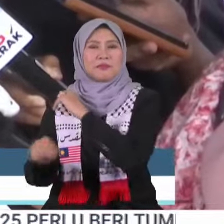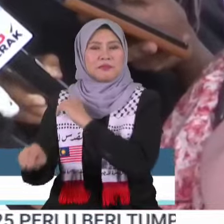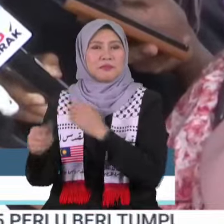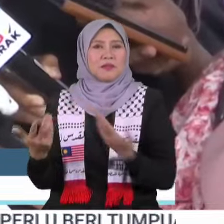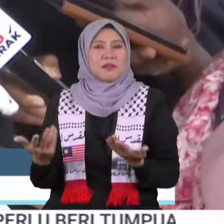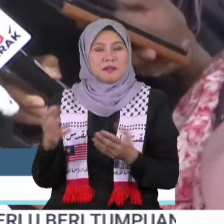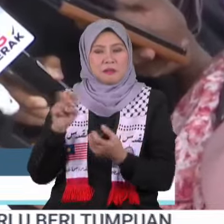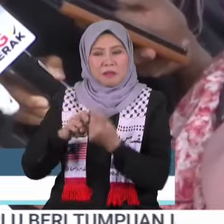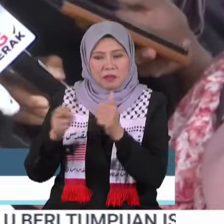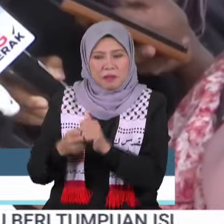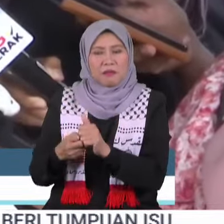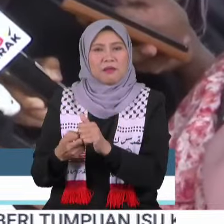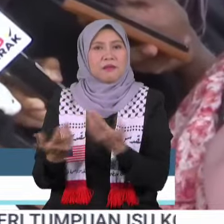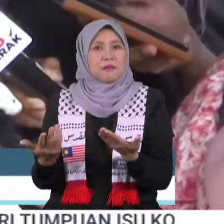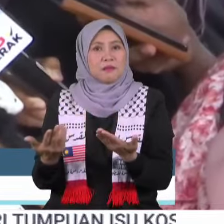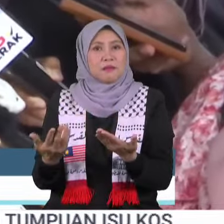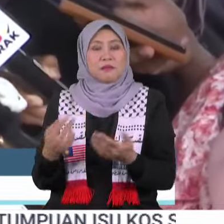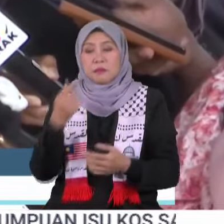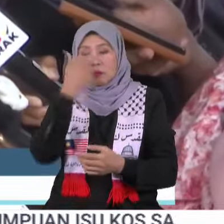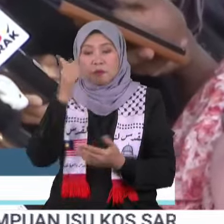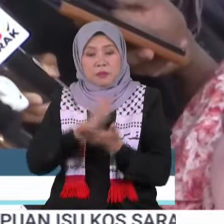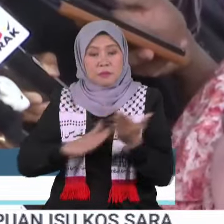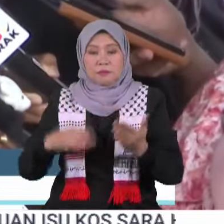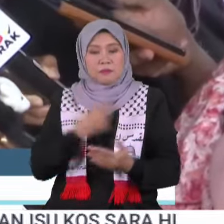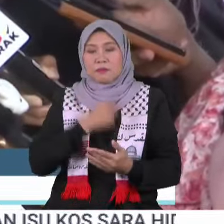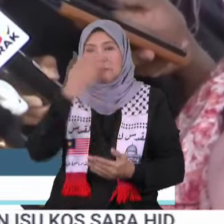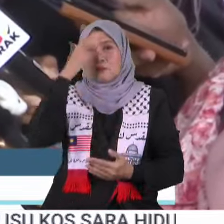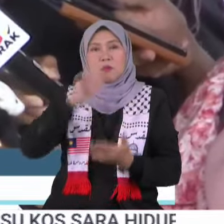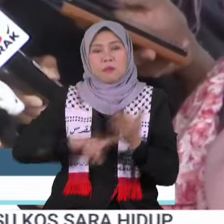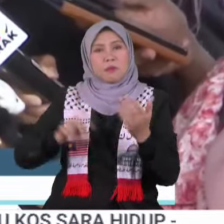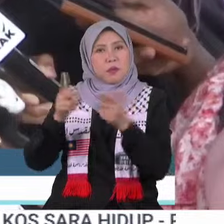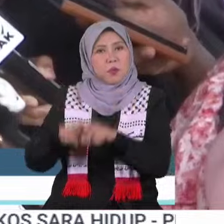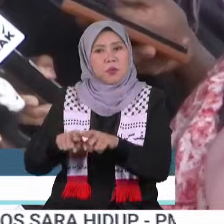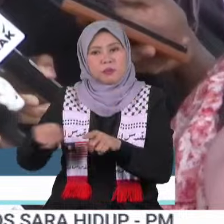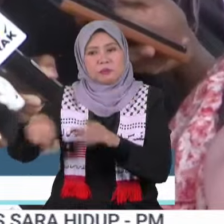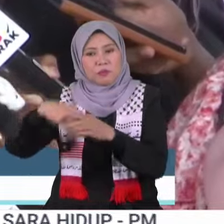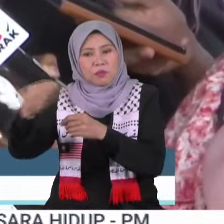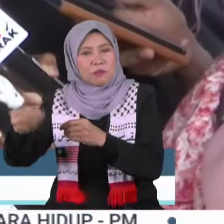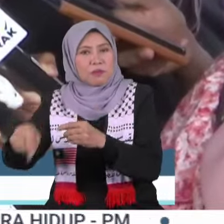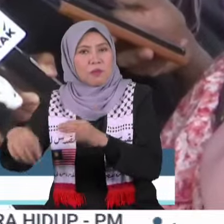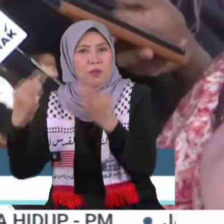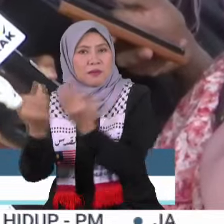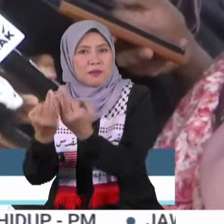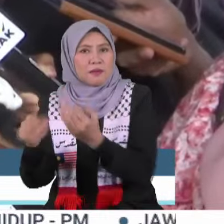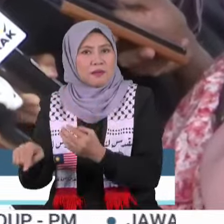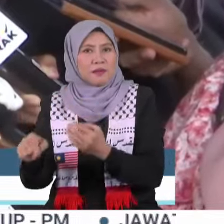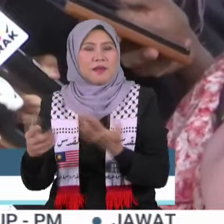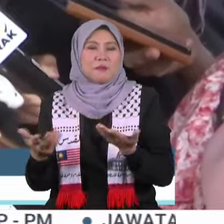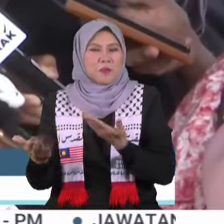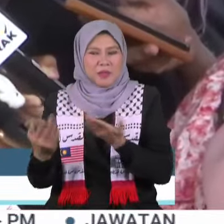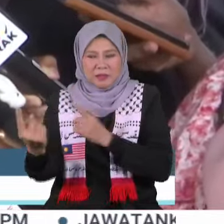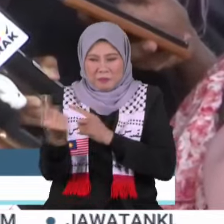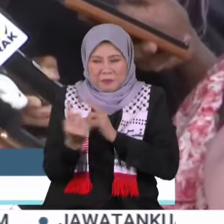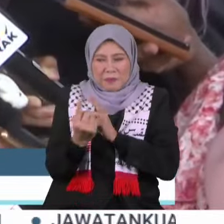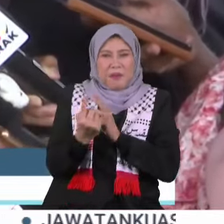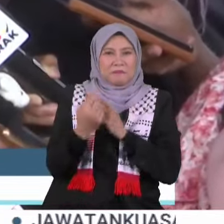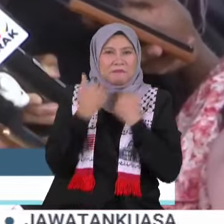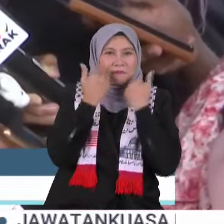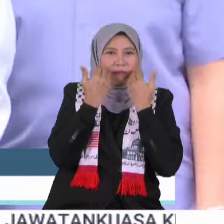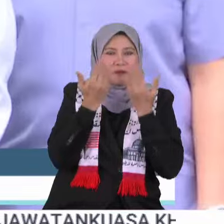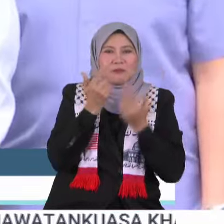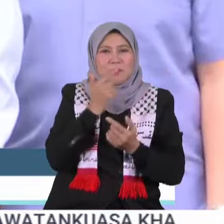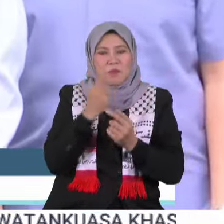ada masalah-masalah tertentu yang kita tak tahu apa yang terjadi pada keluarga-keluarga di luar sana sehingga membuatkan mereka rasa malu, rasa tak mahu